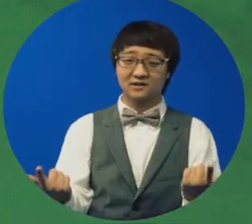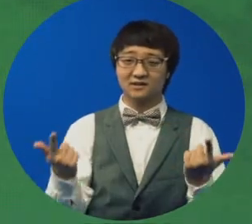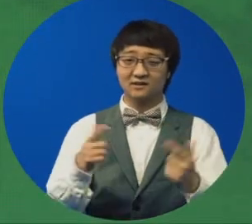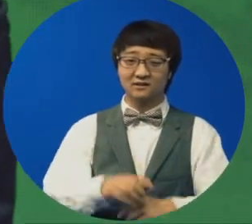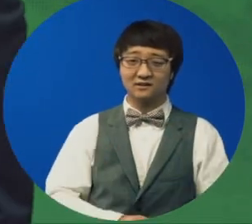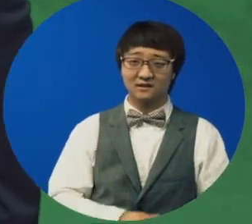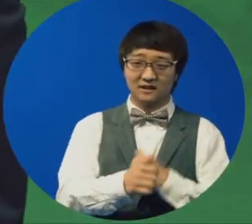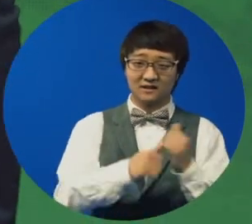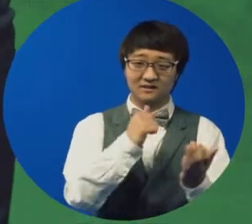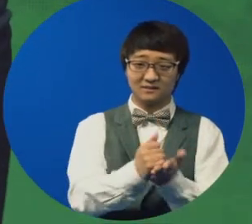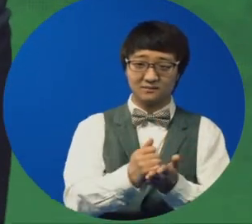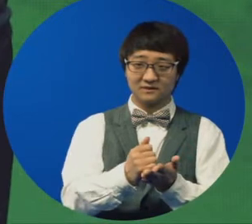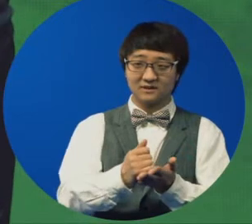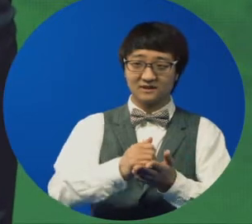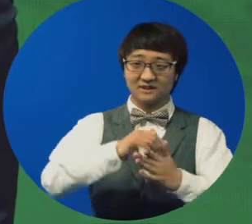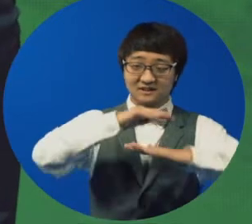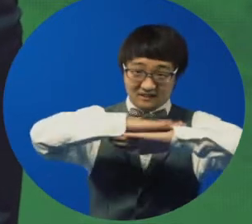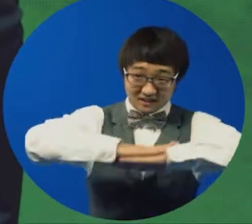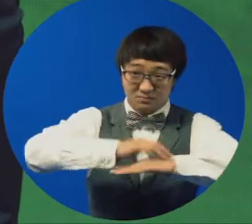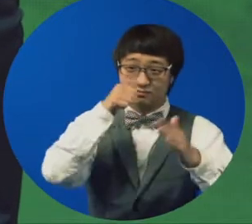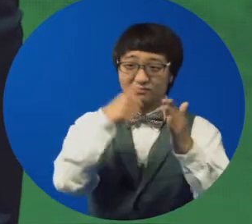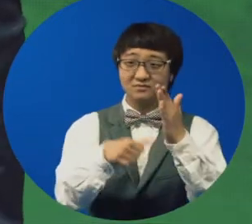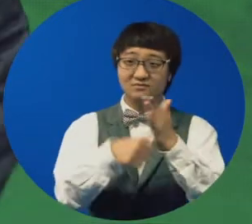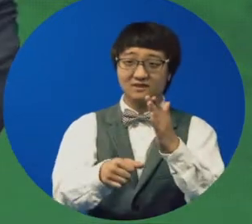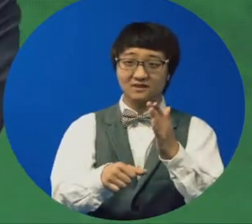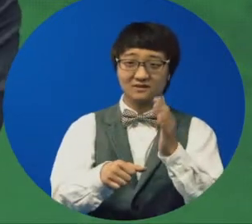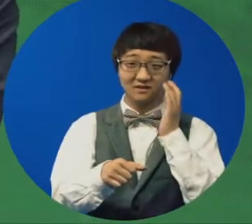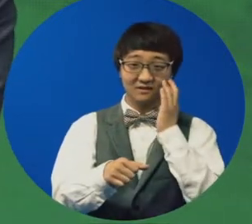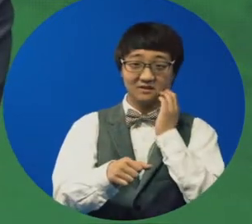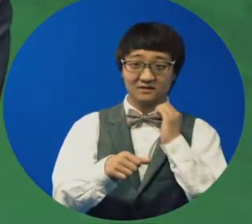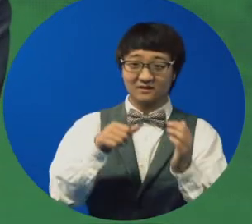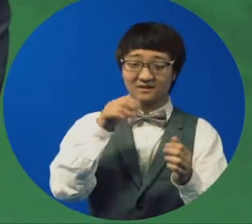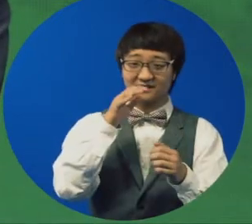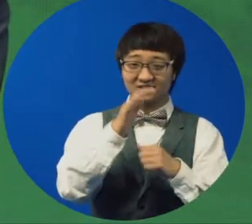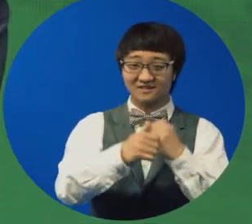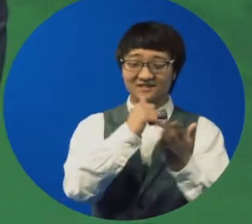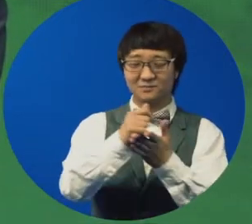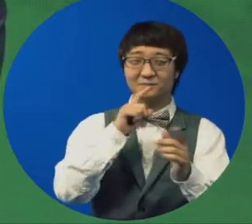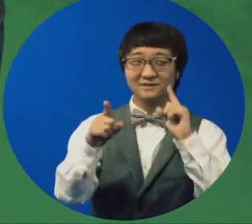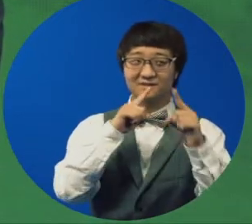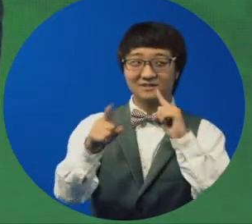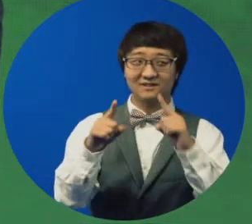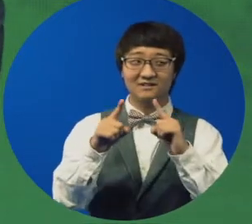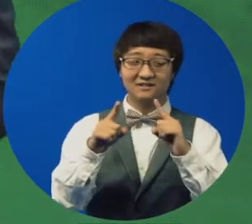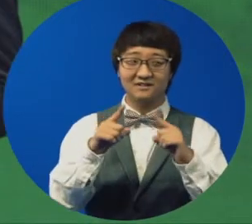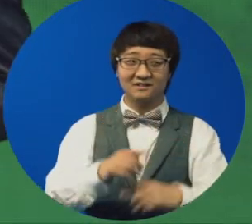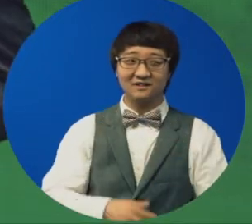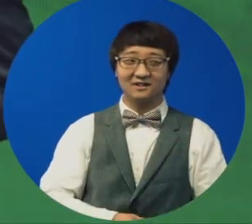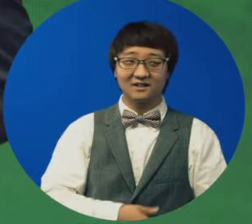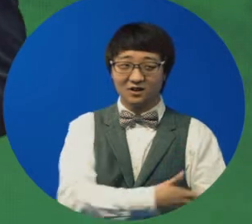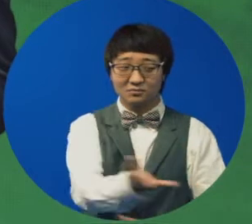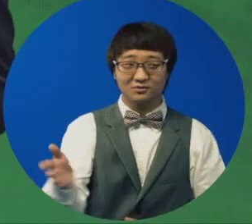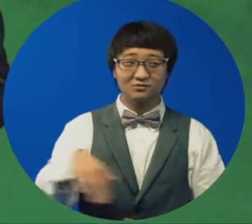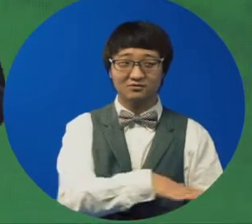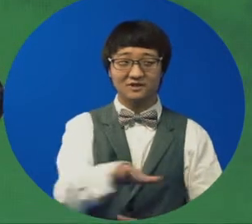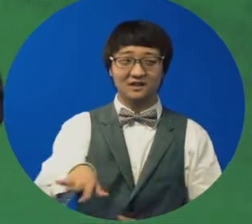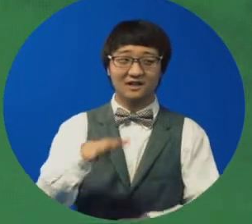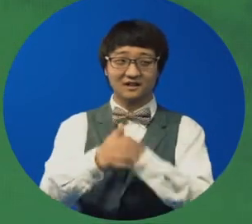하나님은 제물에 관심 있는 분이 아니라고 하는 것을 성경이 분명히 말씀하고 있습니다. 여러분, 우리가